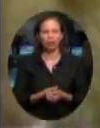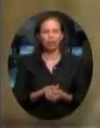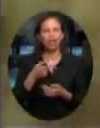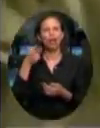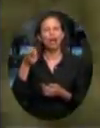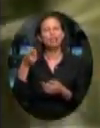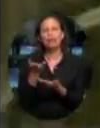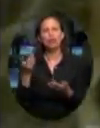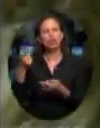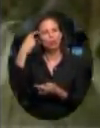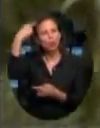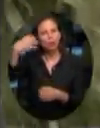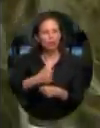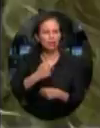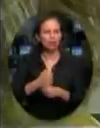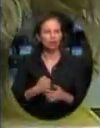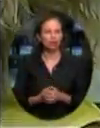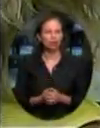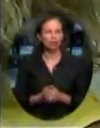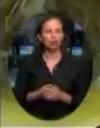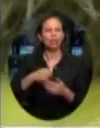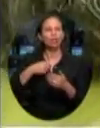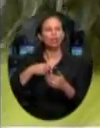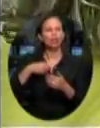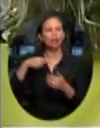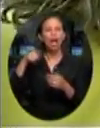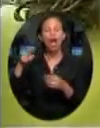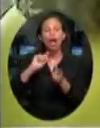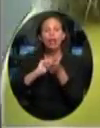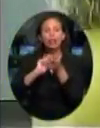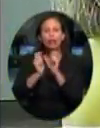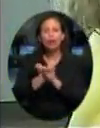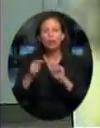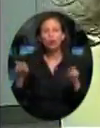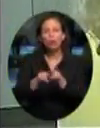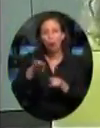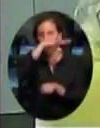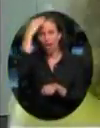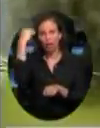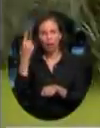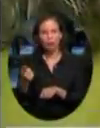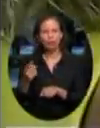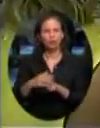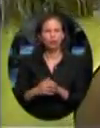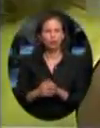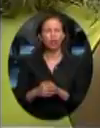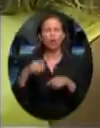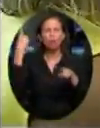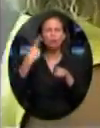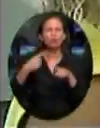את יודעת מה? מכין המפלגה אתם הפכתם להיות בדיוק כמו יאיר לפיד. מה אתה אומר? ולמנות את האנשים בדיוק